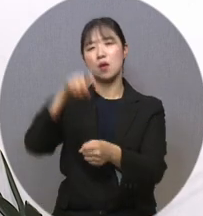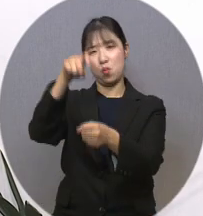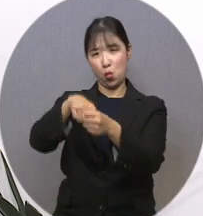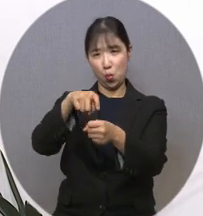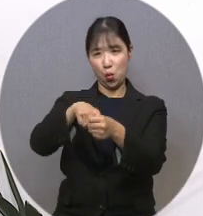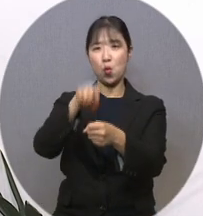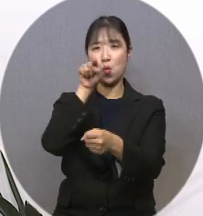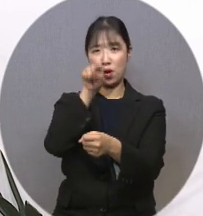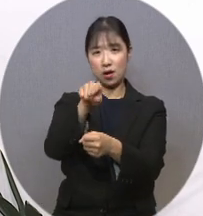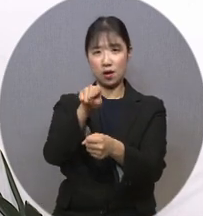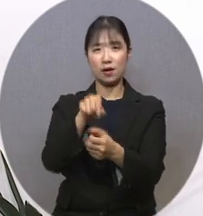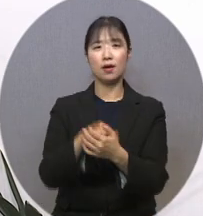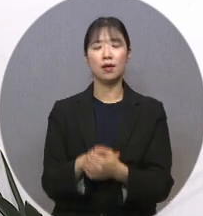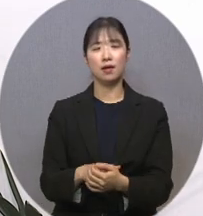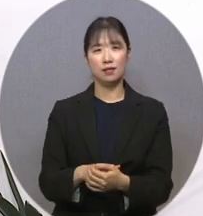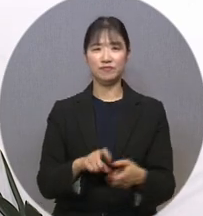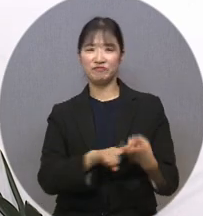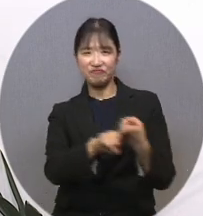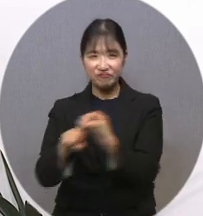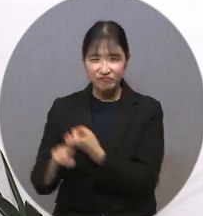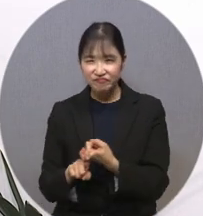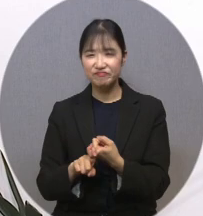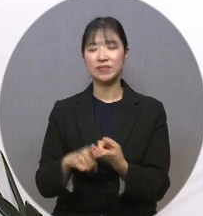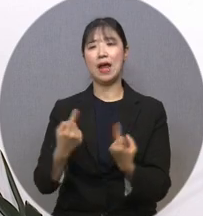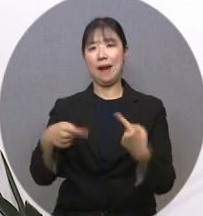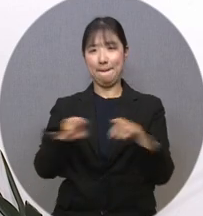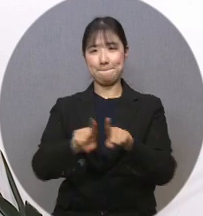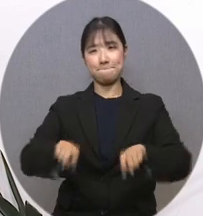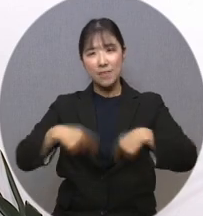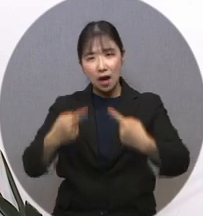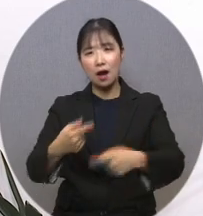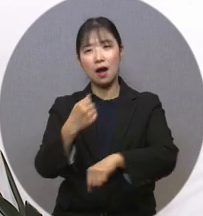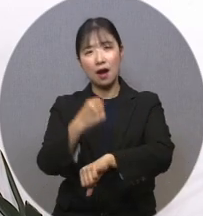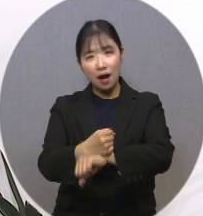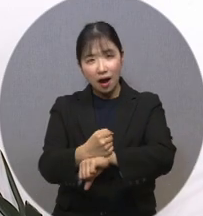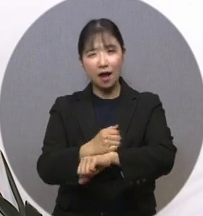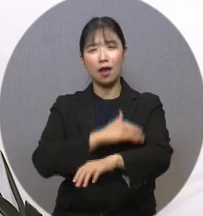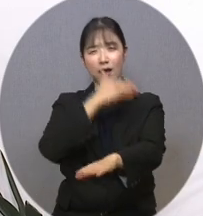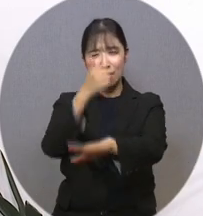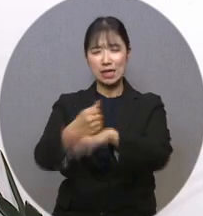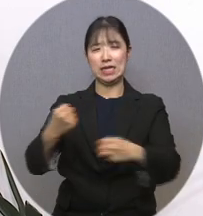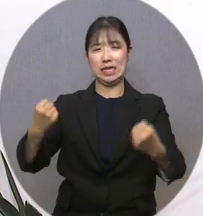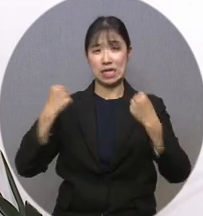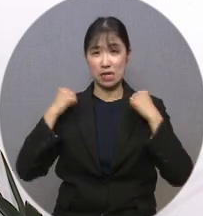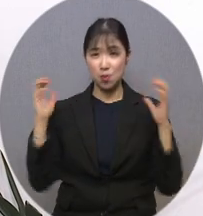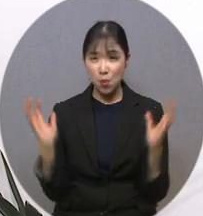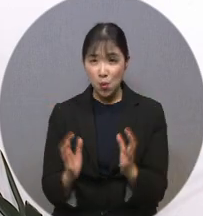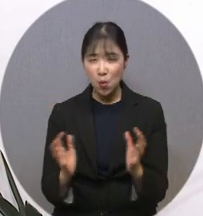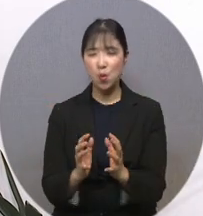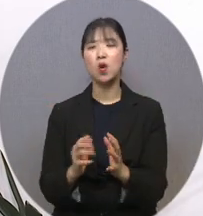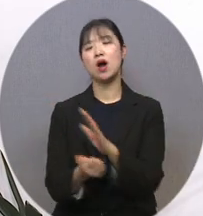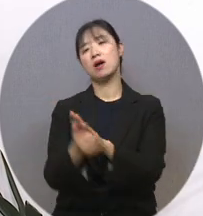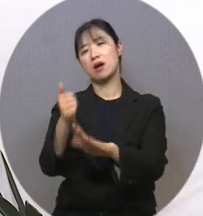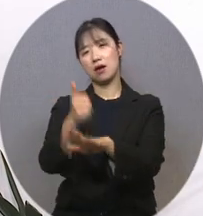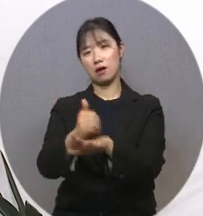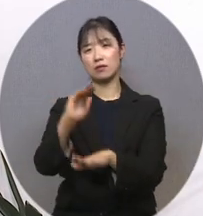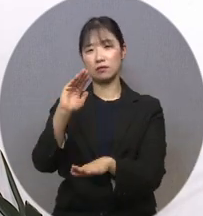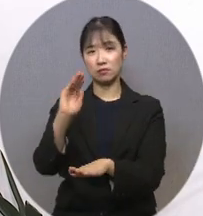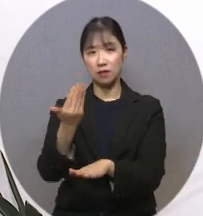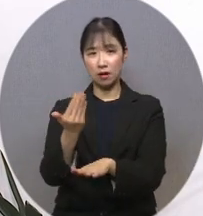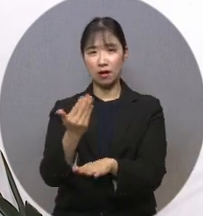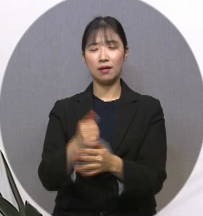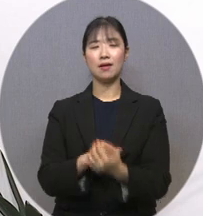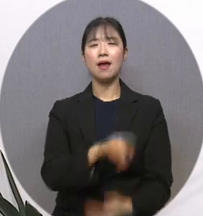목표를 세우고 그리고 연대하고 동참하고 그럼으로써 같이 힘을 모아서 이뤄내고